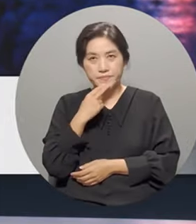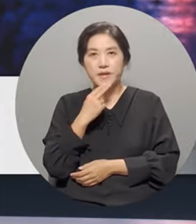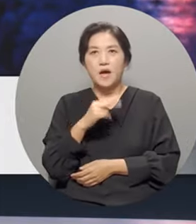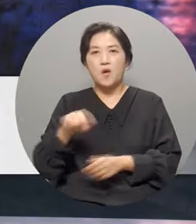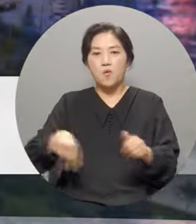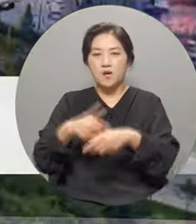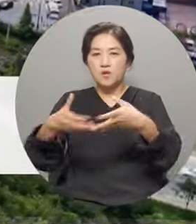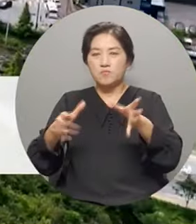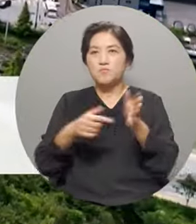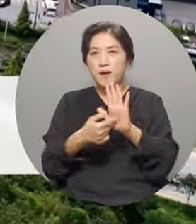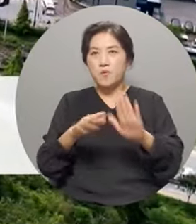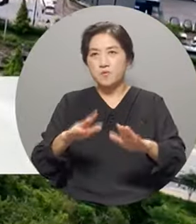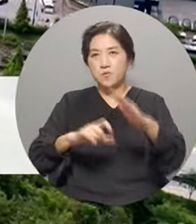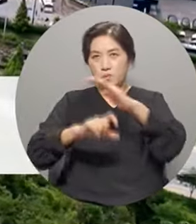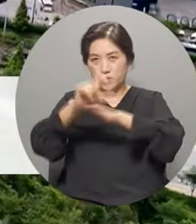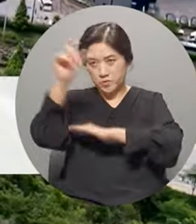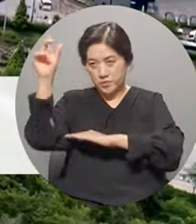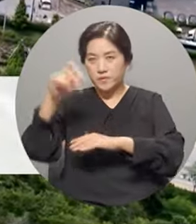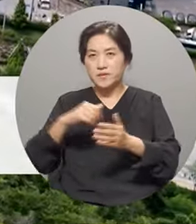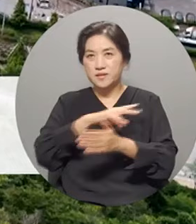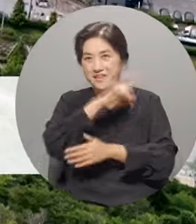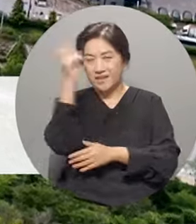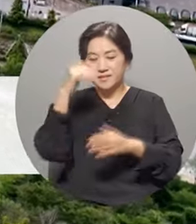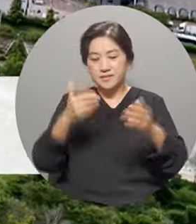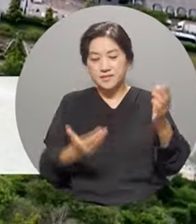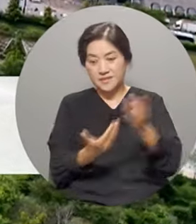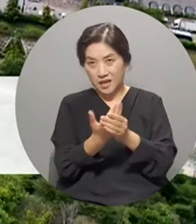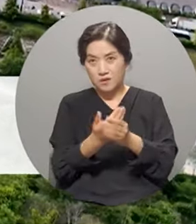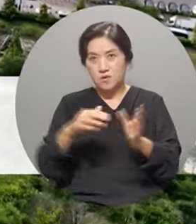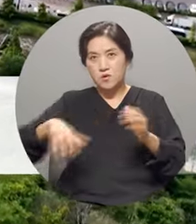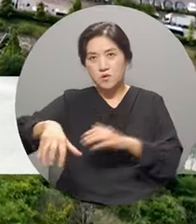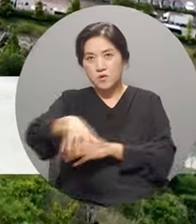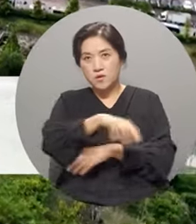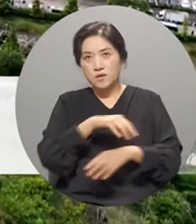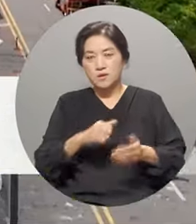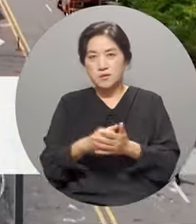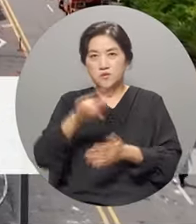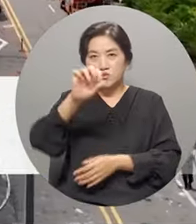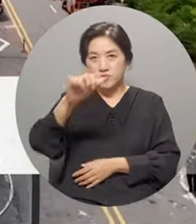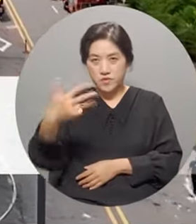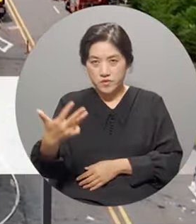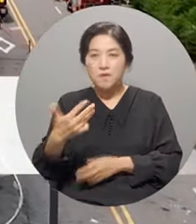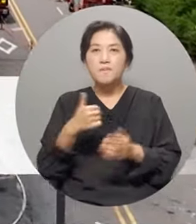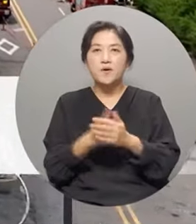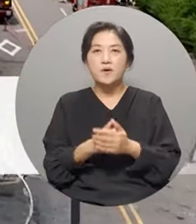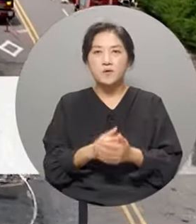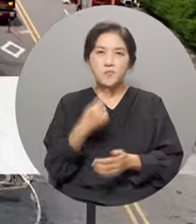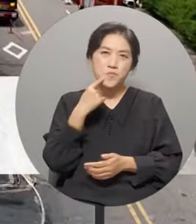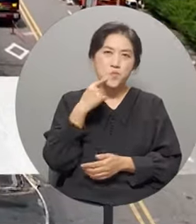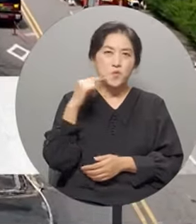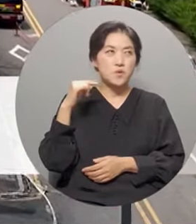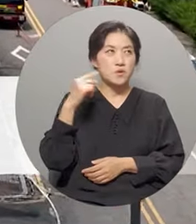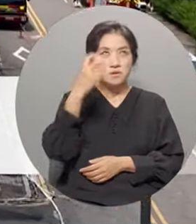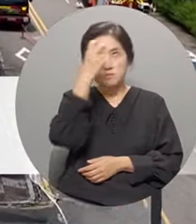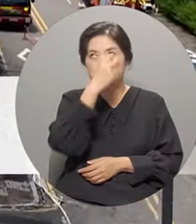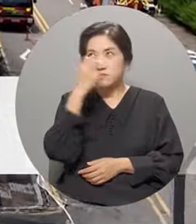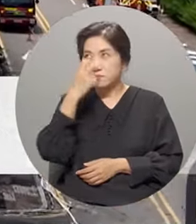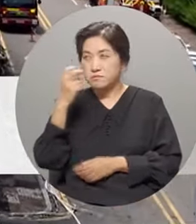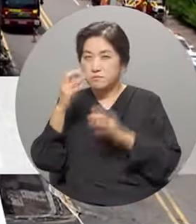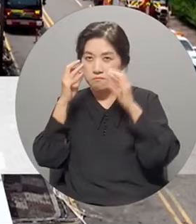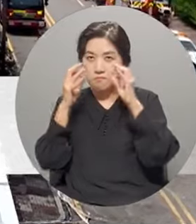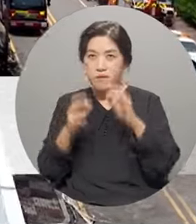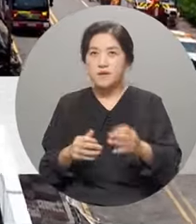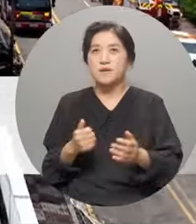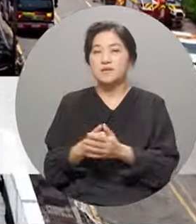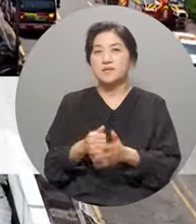환경부는 오늘 오전까지 사고 현장과 인근 지역에서 28 차례에 걸쳐 오염 농도를 측정한 결과